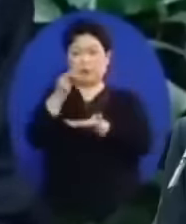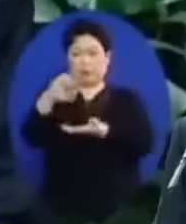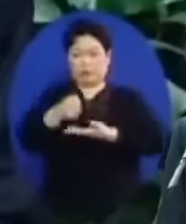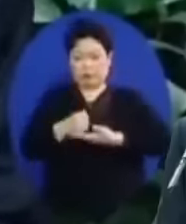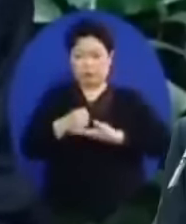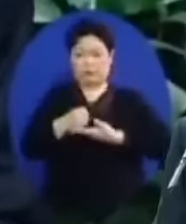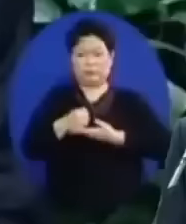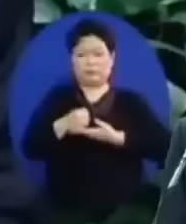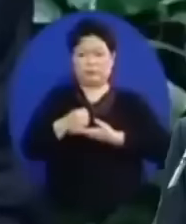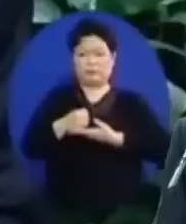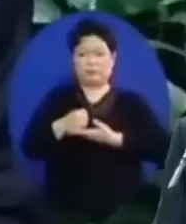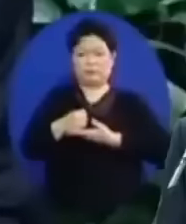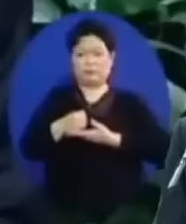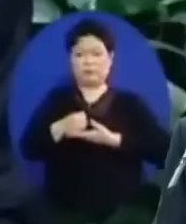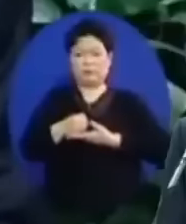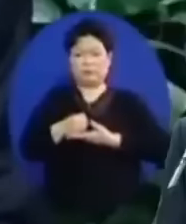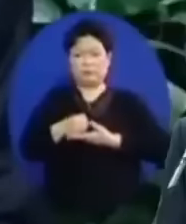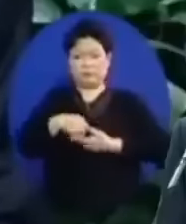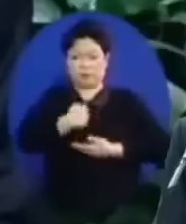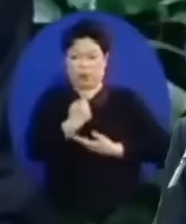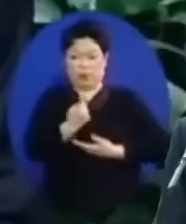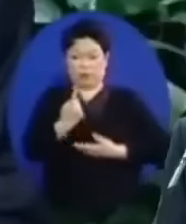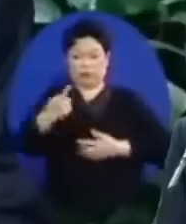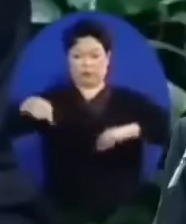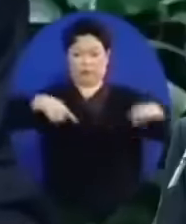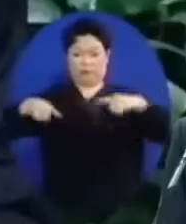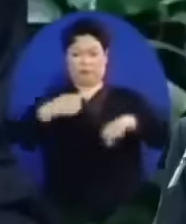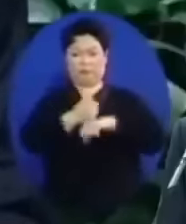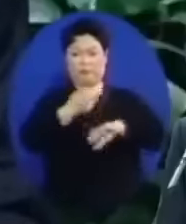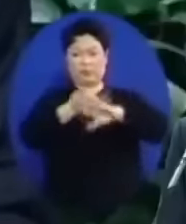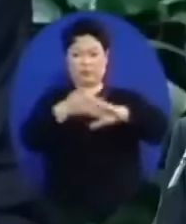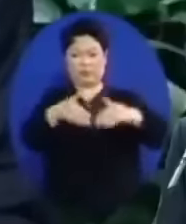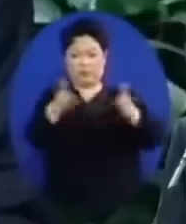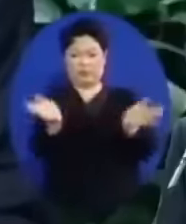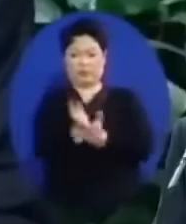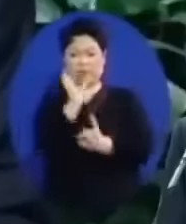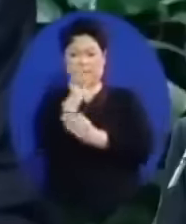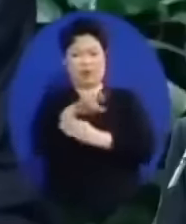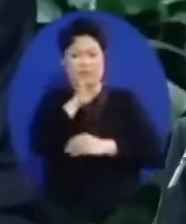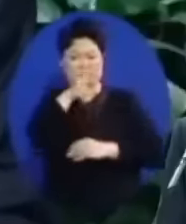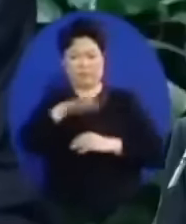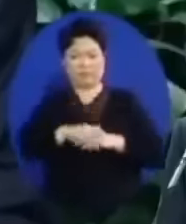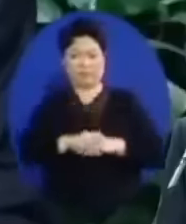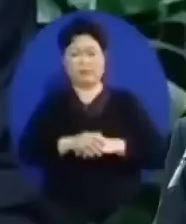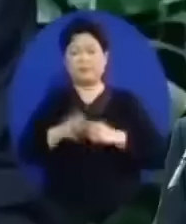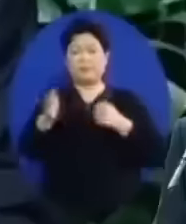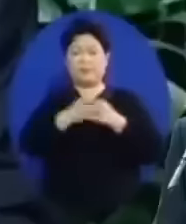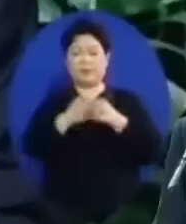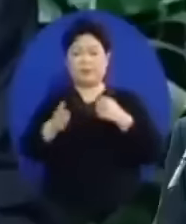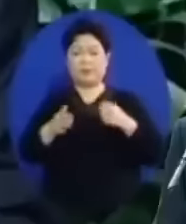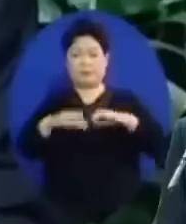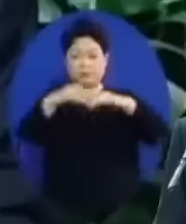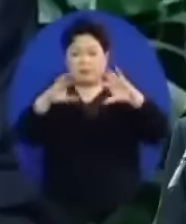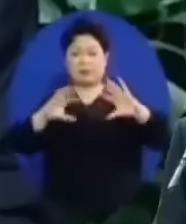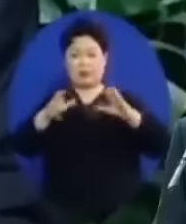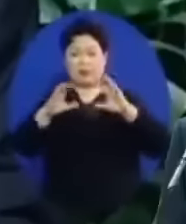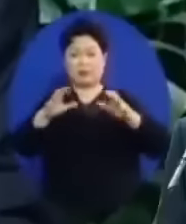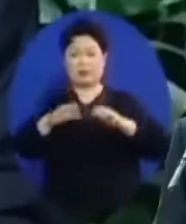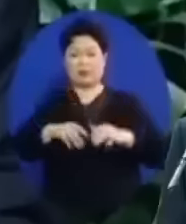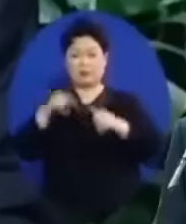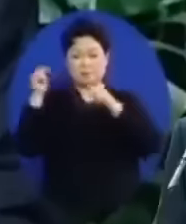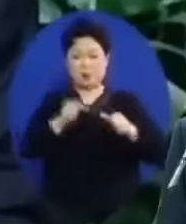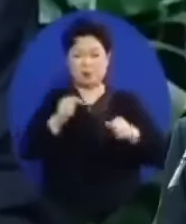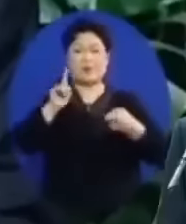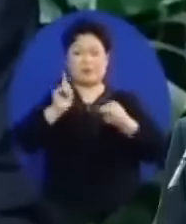소유하고 일당 독재를 하는 것입니다. 다른 정당은 허락하지 않습니다. 그래서 국가가 시키는